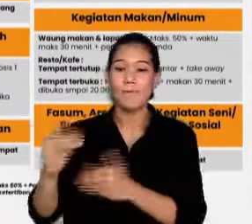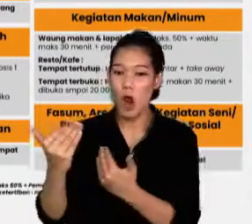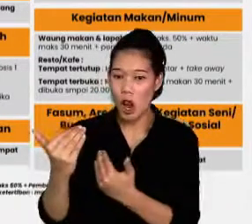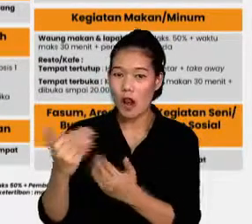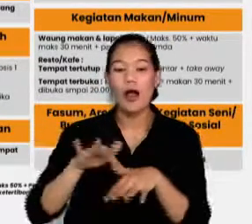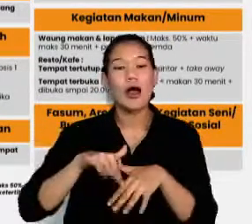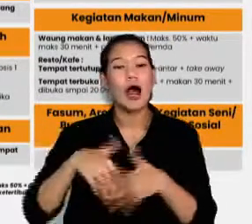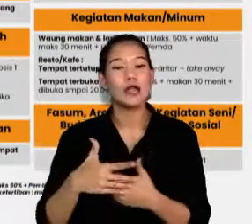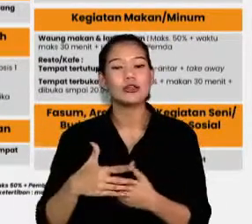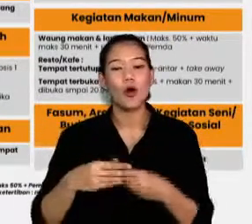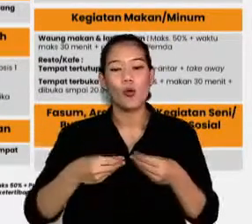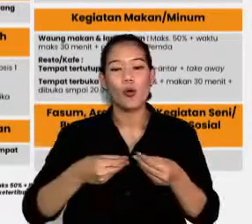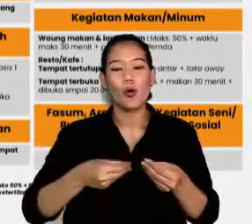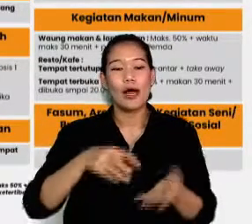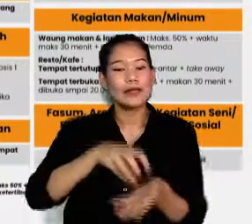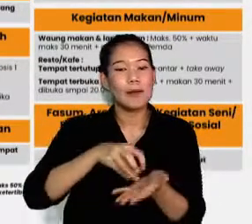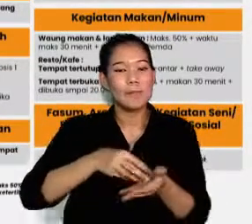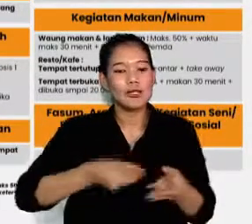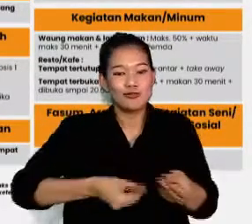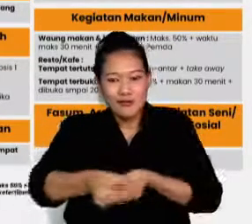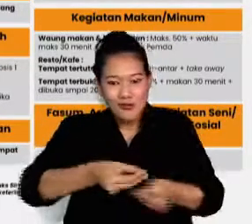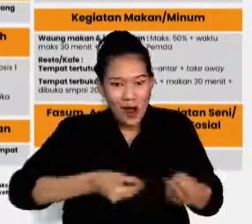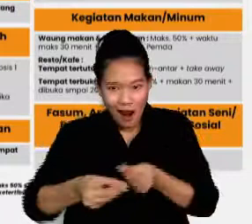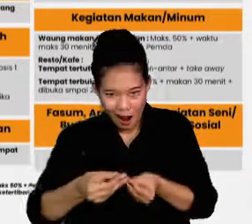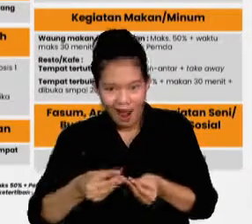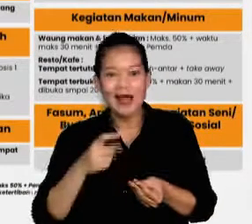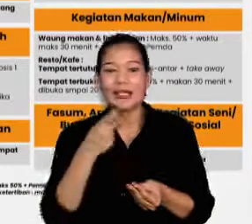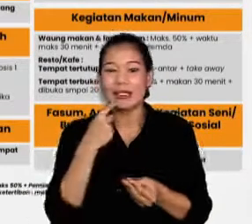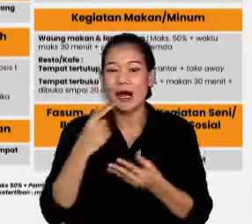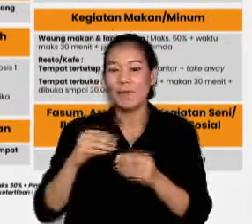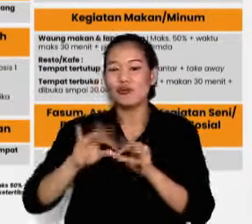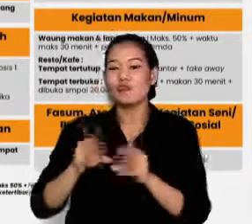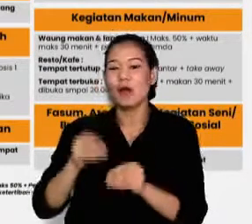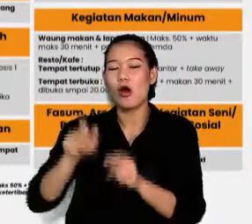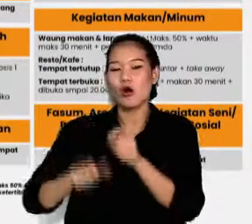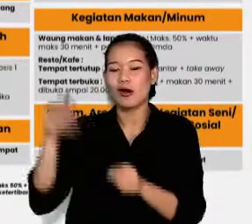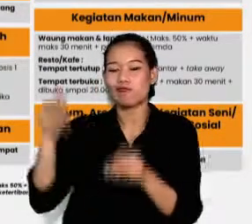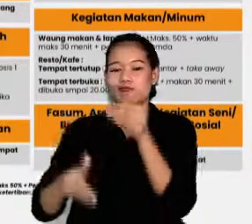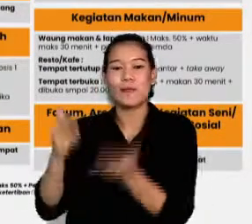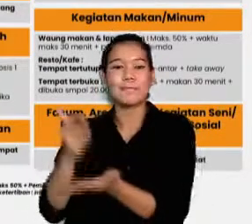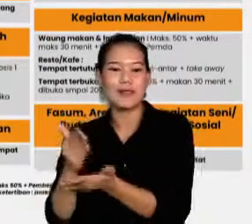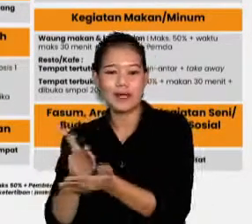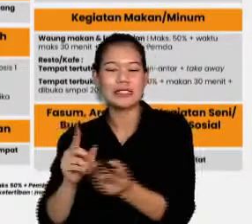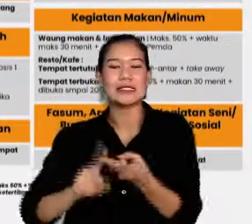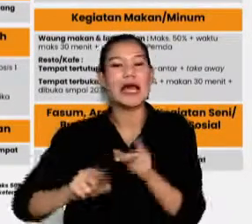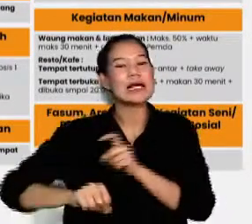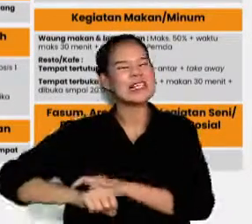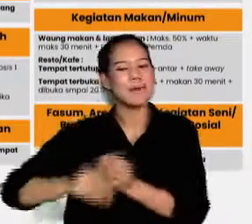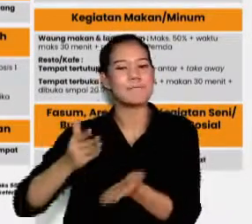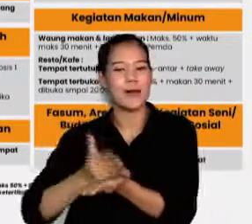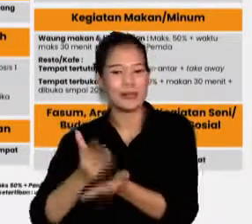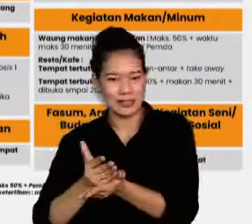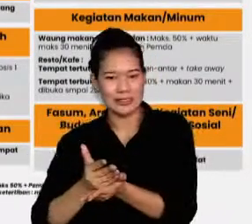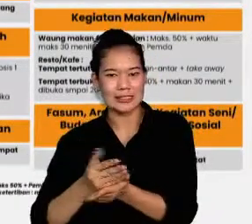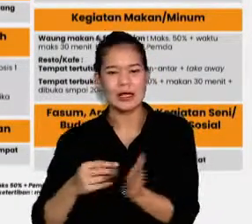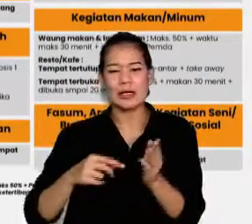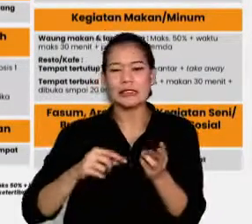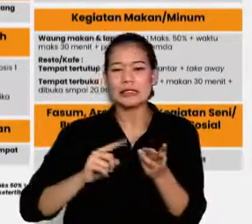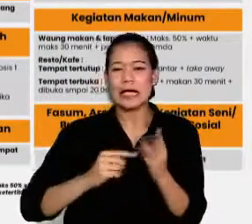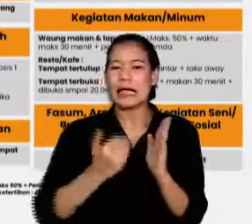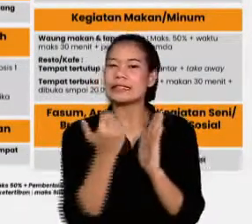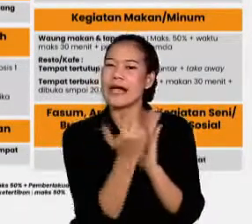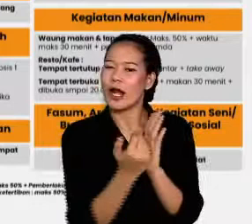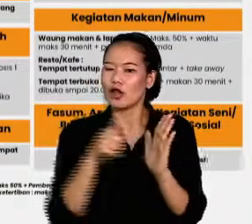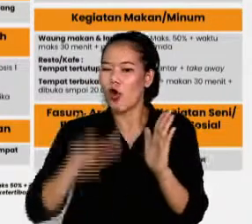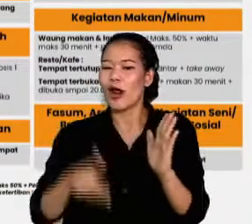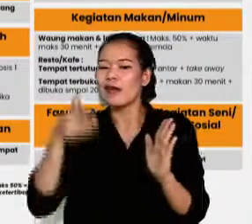atau pusat perdagangan dengan pembatasan kapasitas jam operasional dan kriteria pengunjung sebagaimana